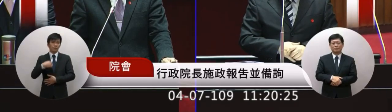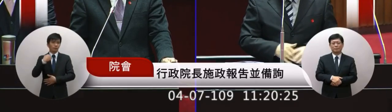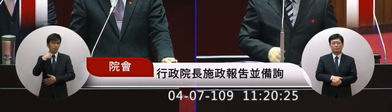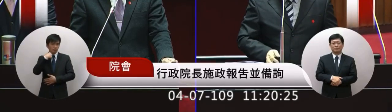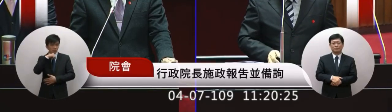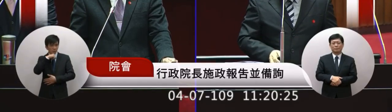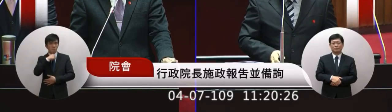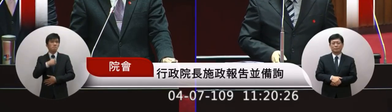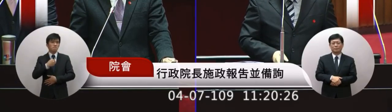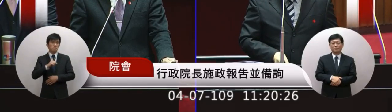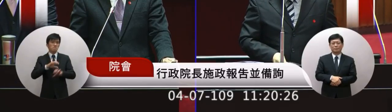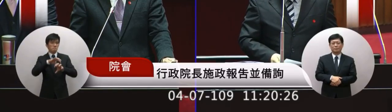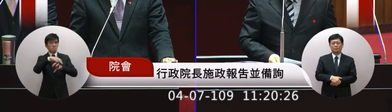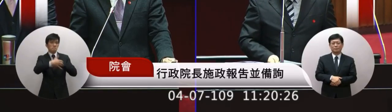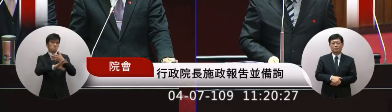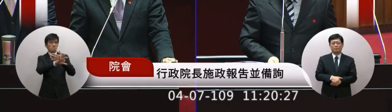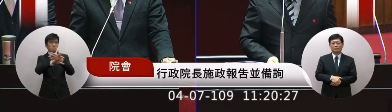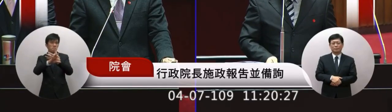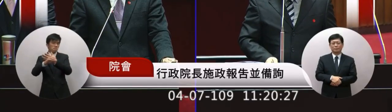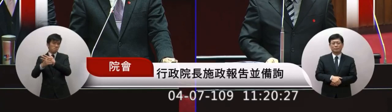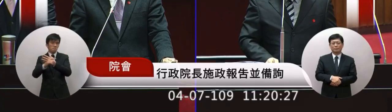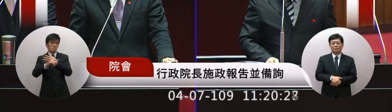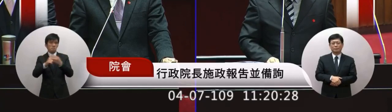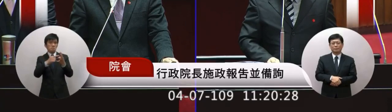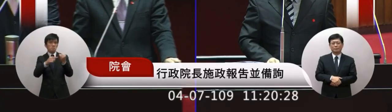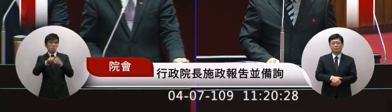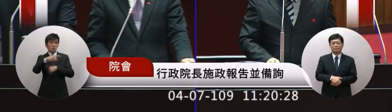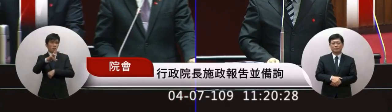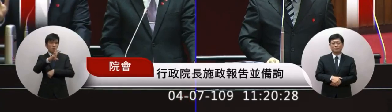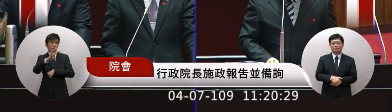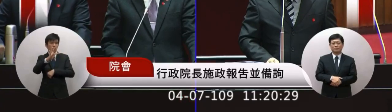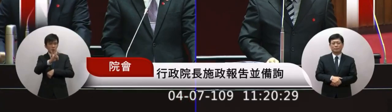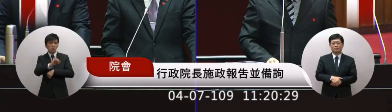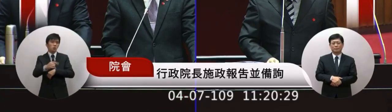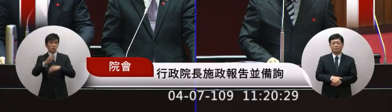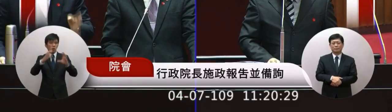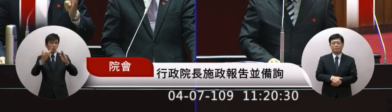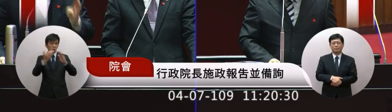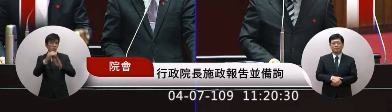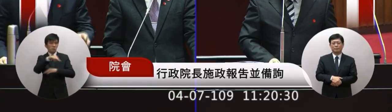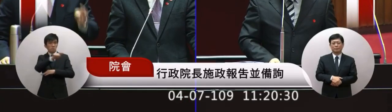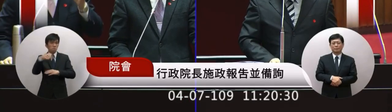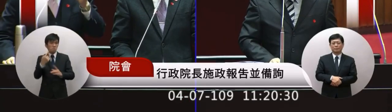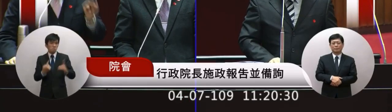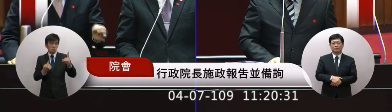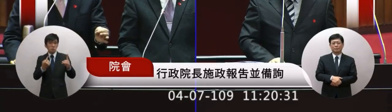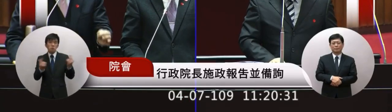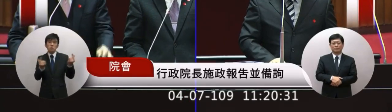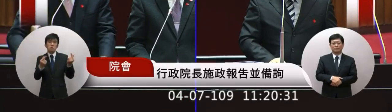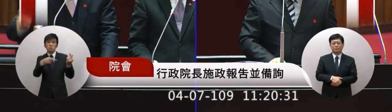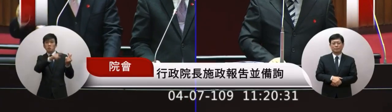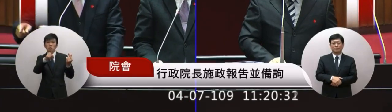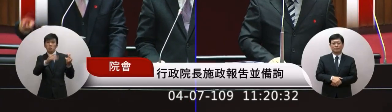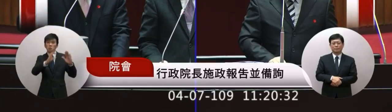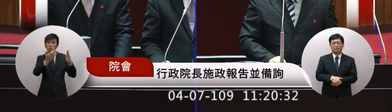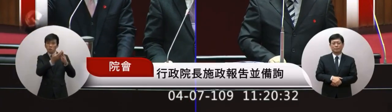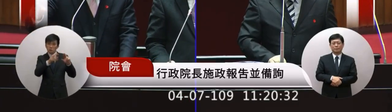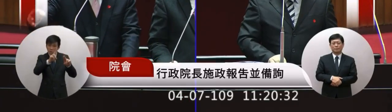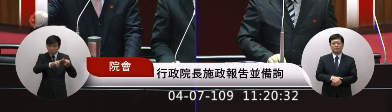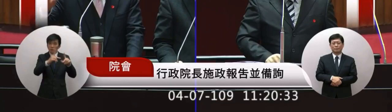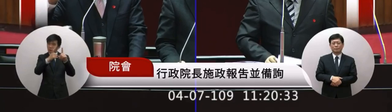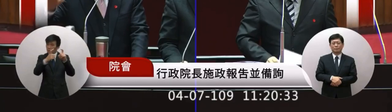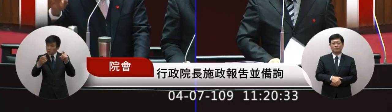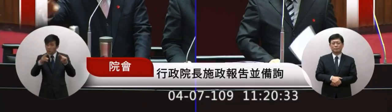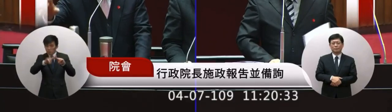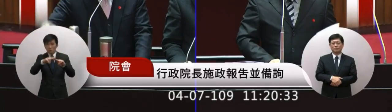起世界各国180多个国家，很多都已经是锁国封城，甚至于禁